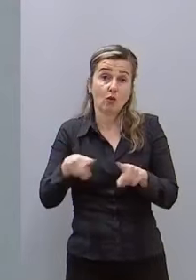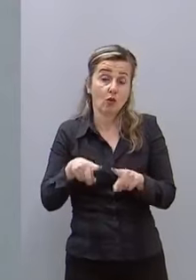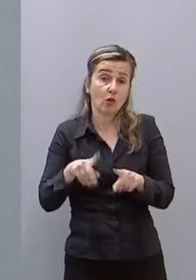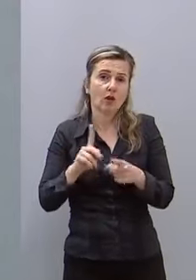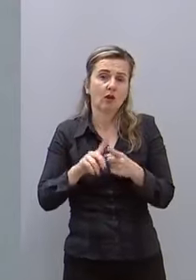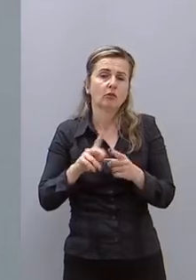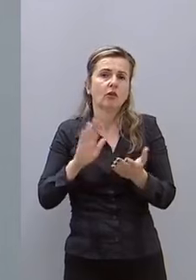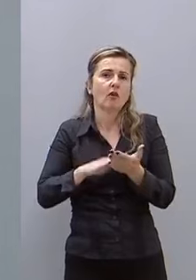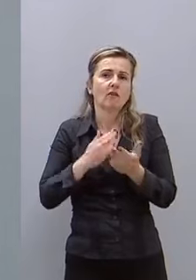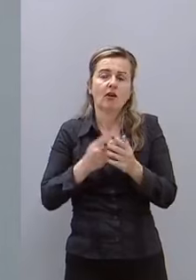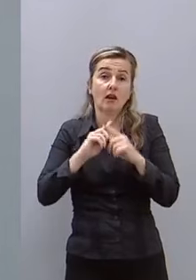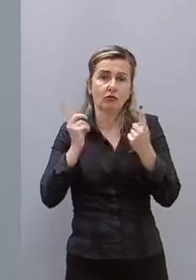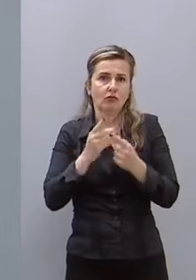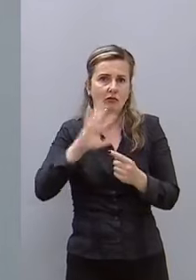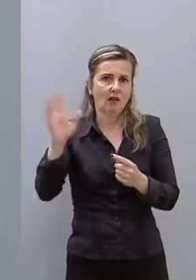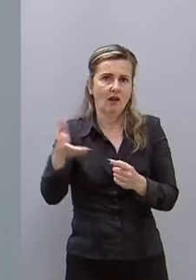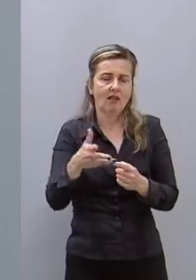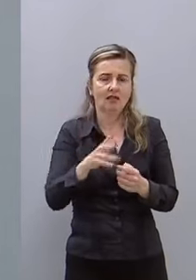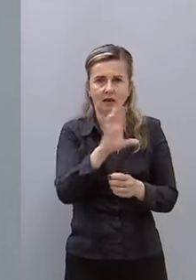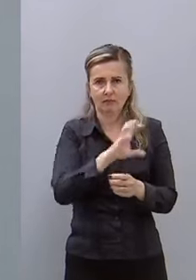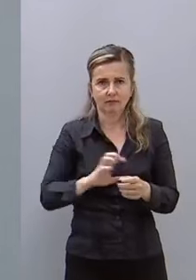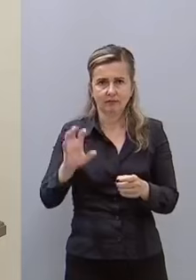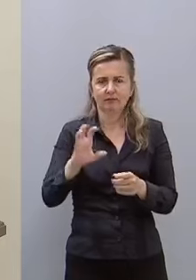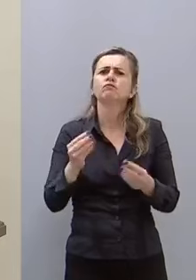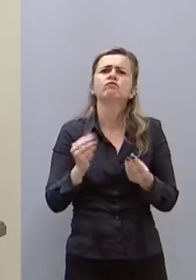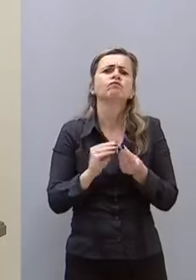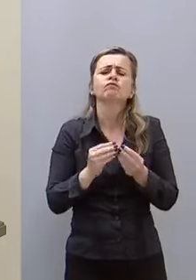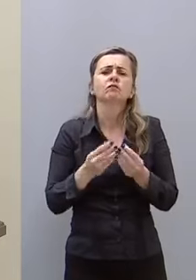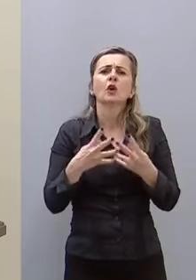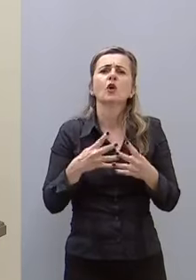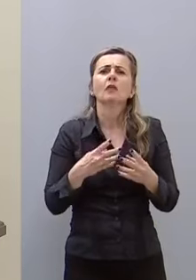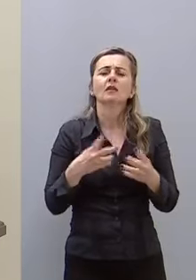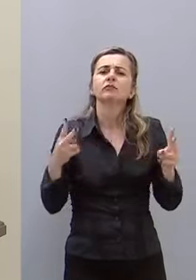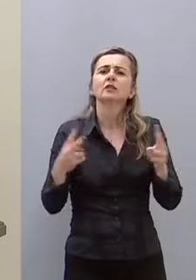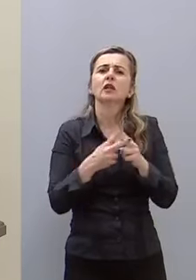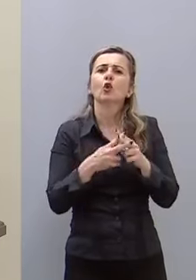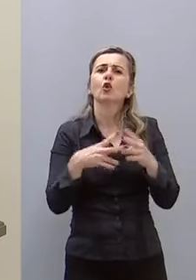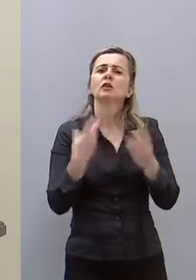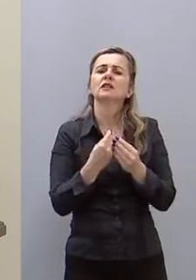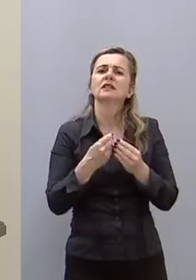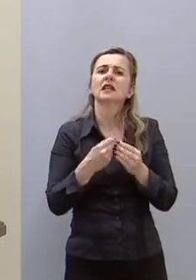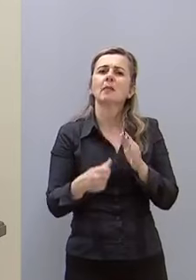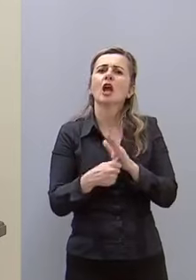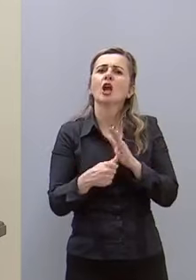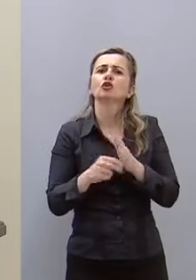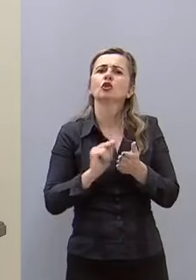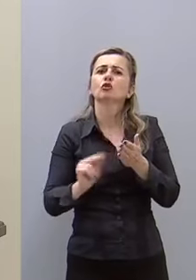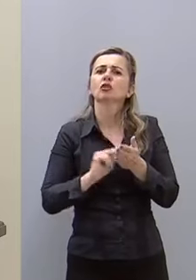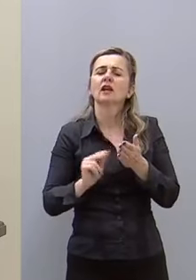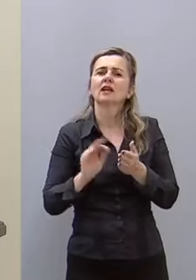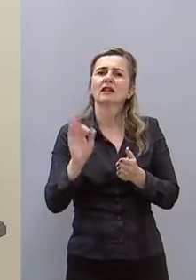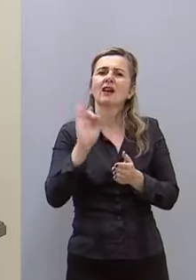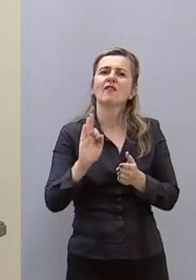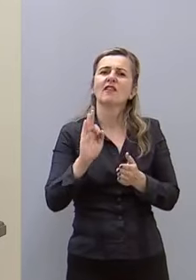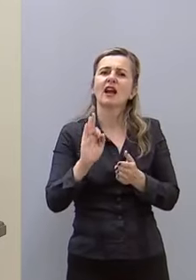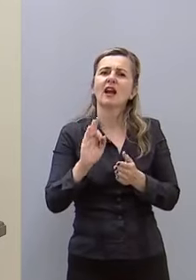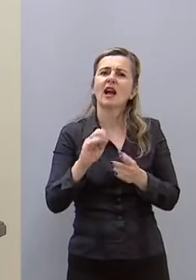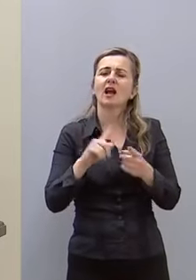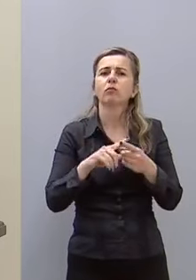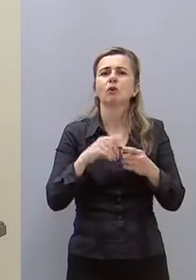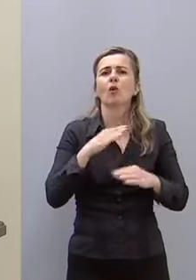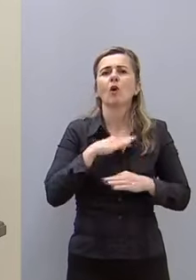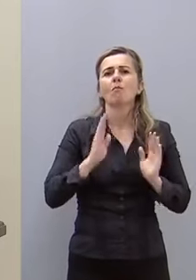vale anche per gli altri com'è andato l'incontro con il sottosegretario fraccaro e con i parlamentari che